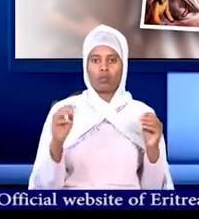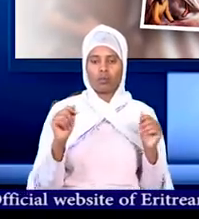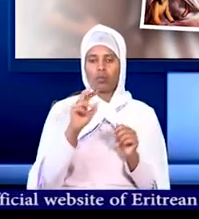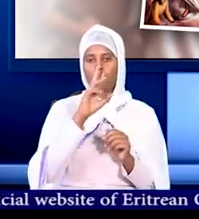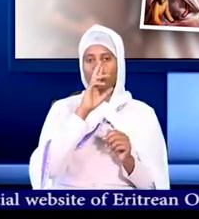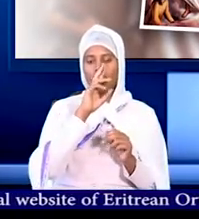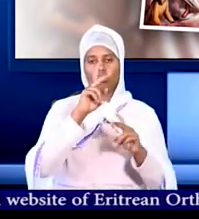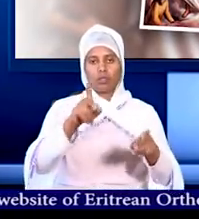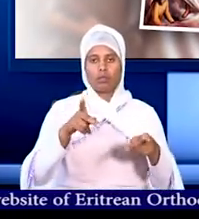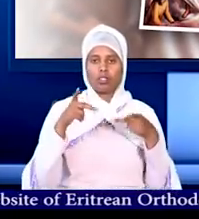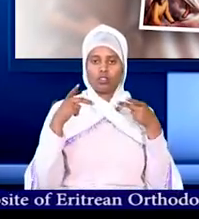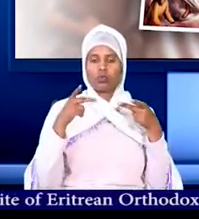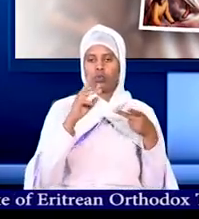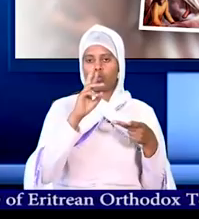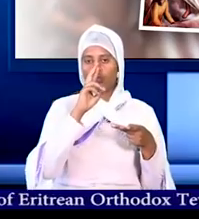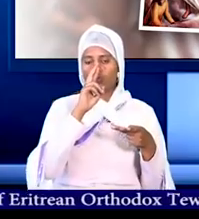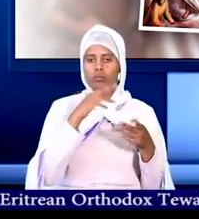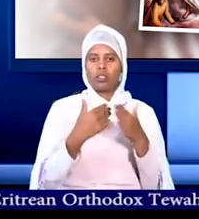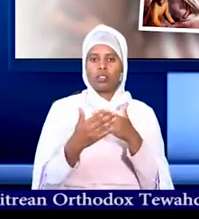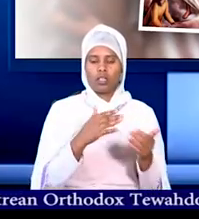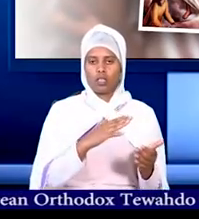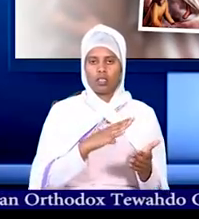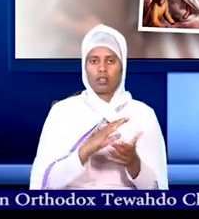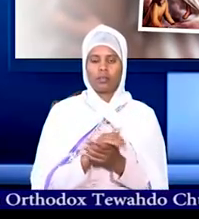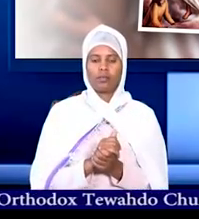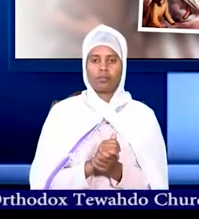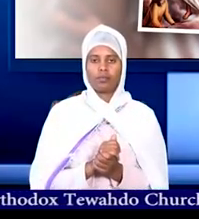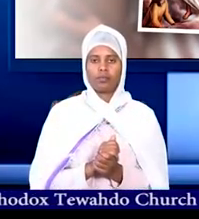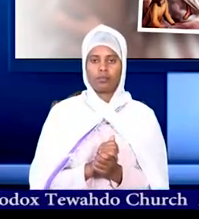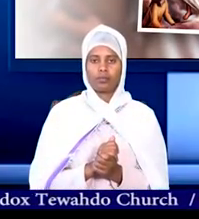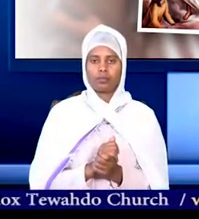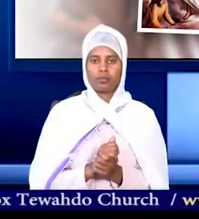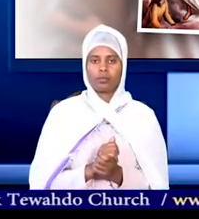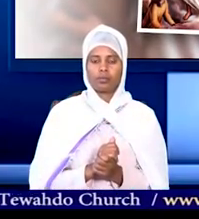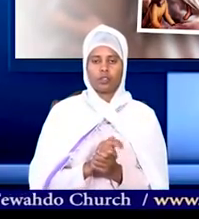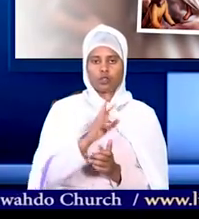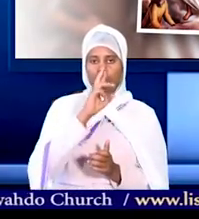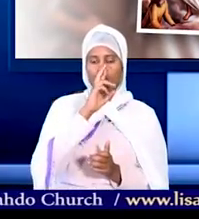أدام نهوانات يوم مدن ورصم ملسلنا صاملنا